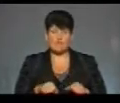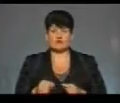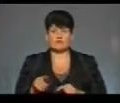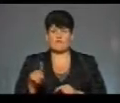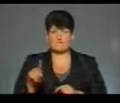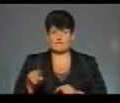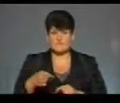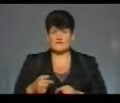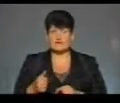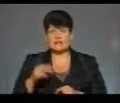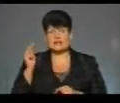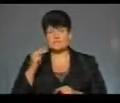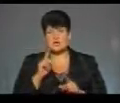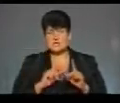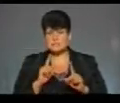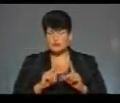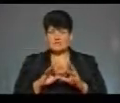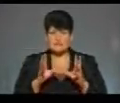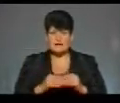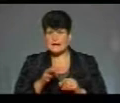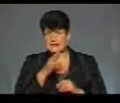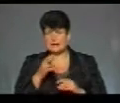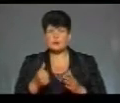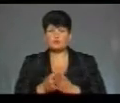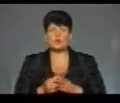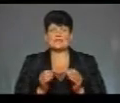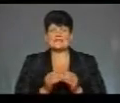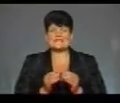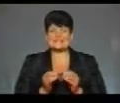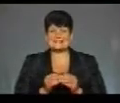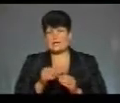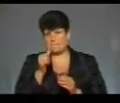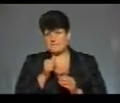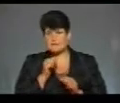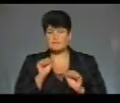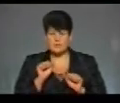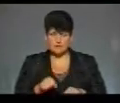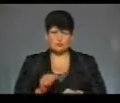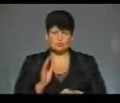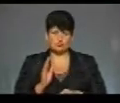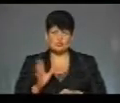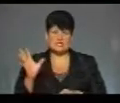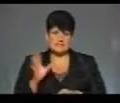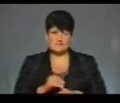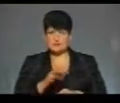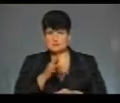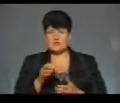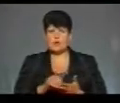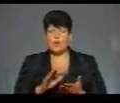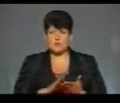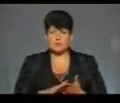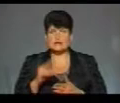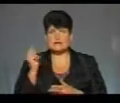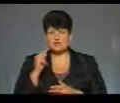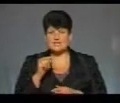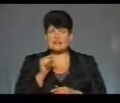на навчальні збори. Взагалі терміном до 10 місяців вони можуть проходити за весь період перебування на обліку